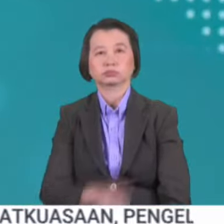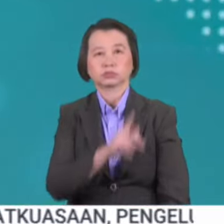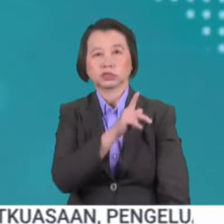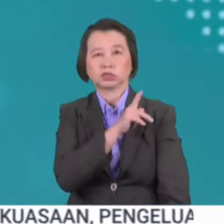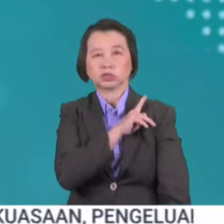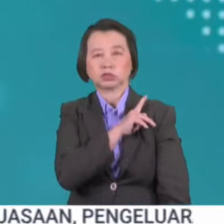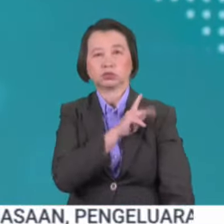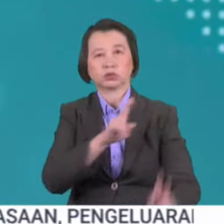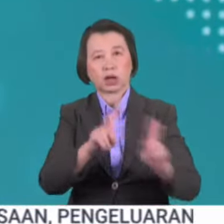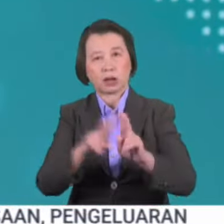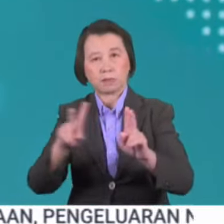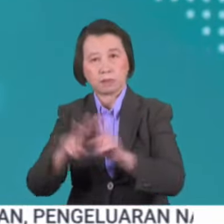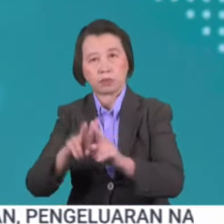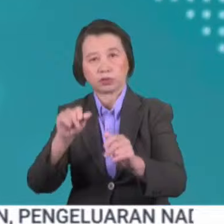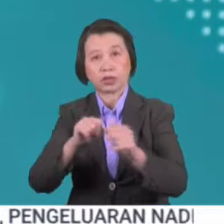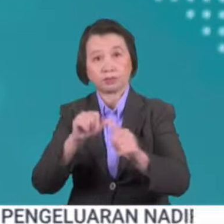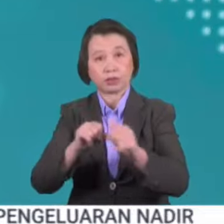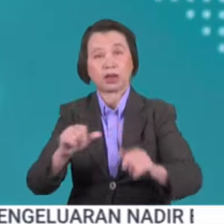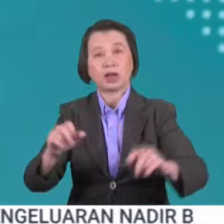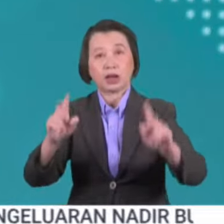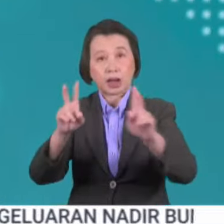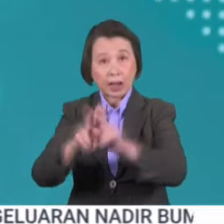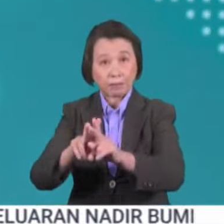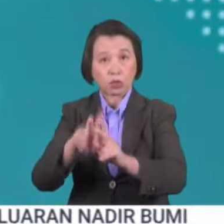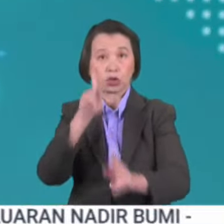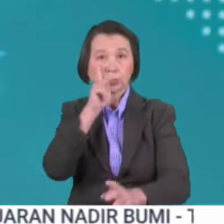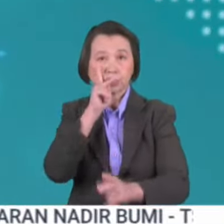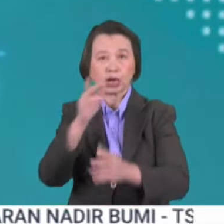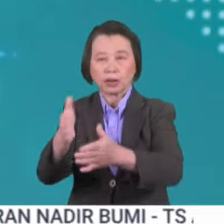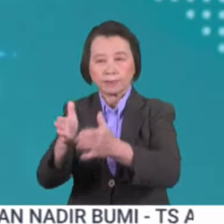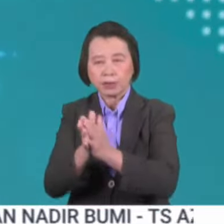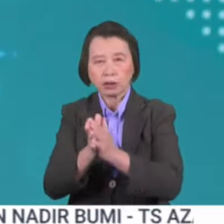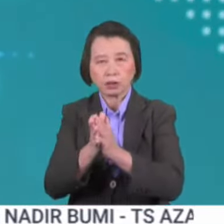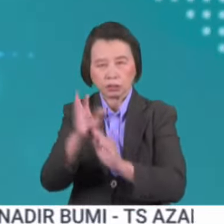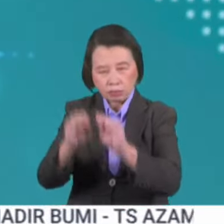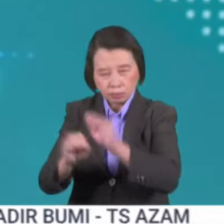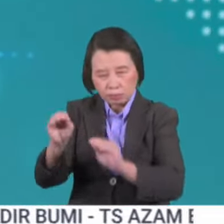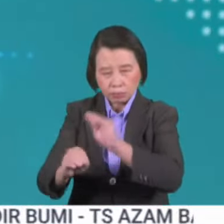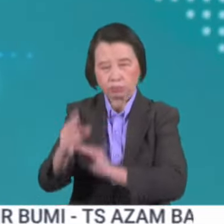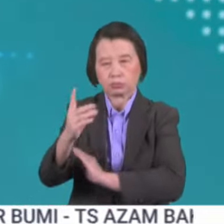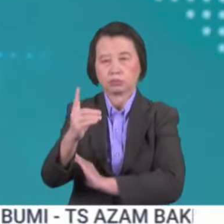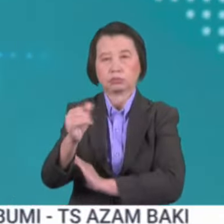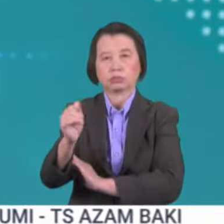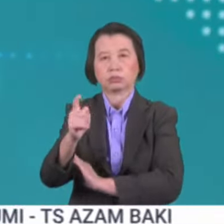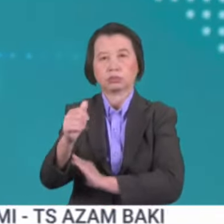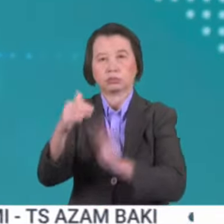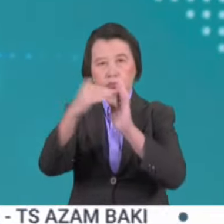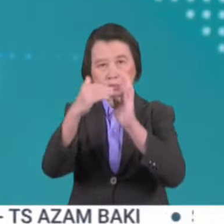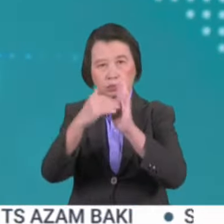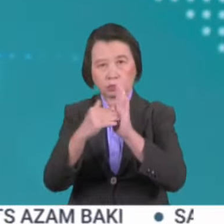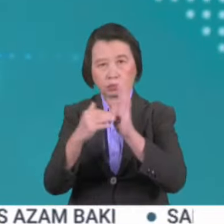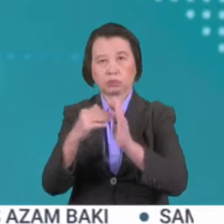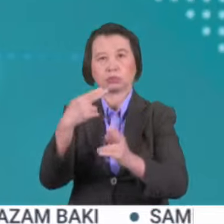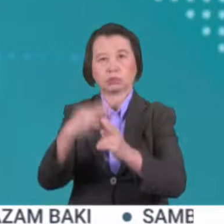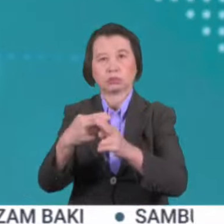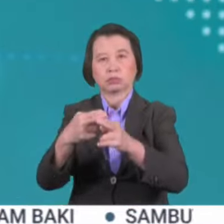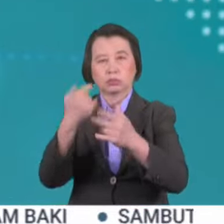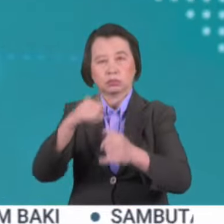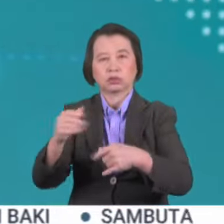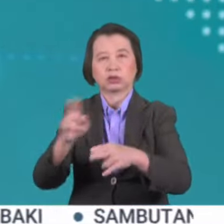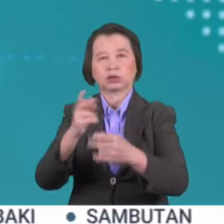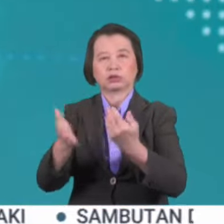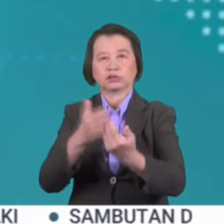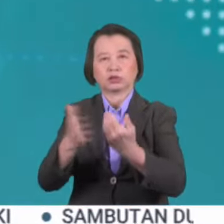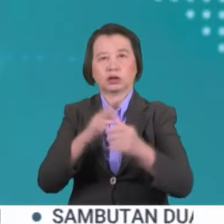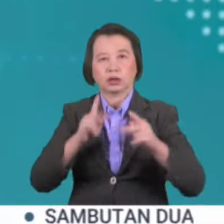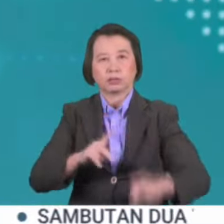Penghulu di setiap mukim atau kampung di Kedah diminta mengaskini data atau senarai penduduk seliaannya. Ia bagi memudahkan